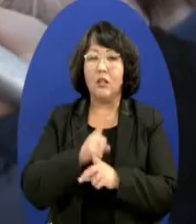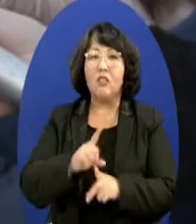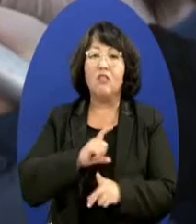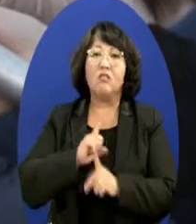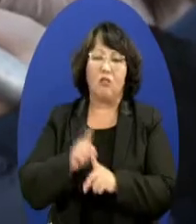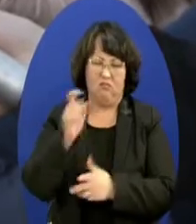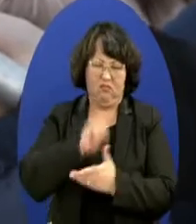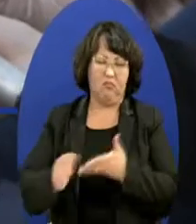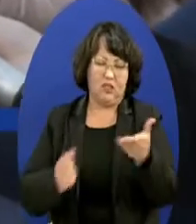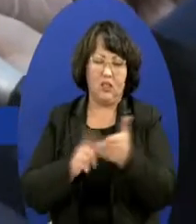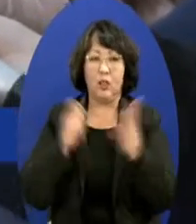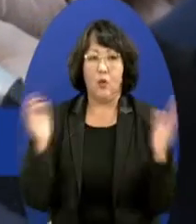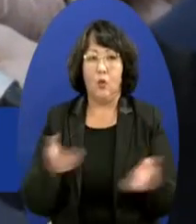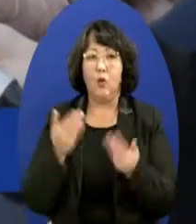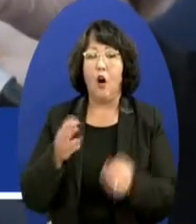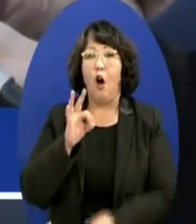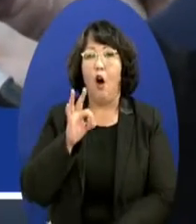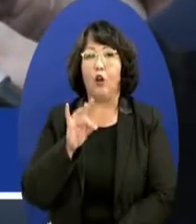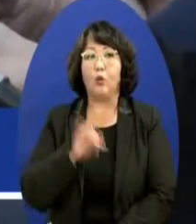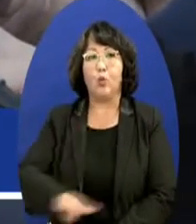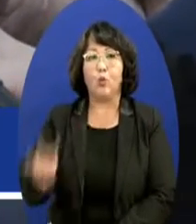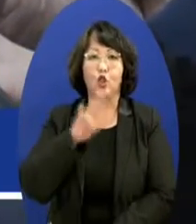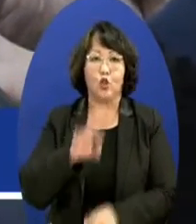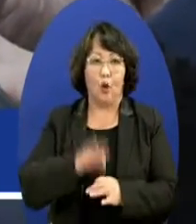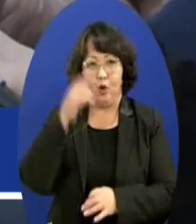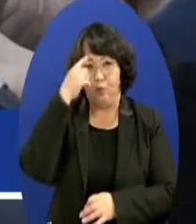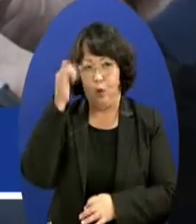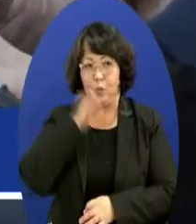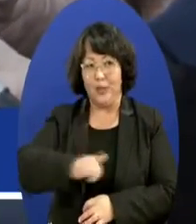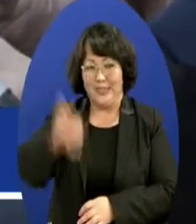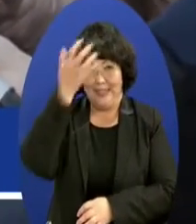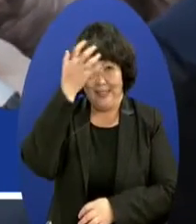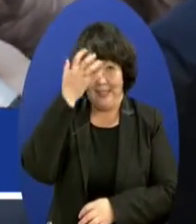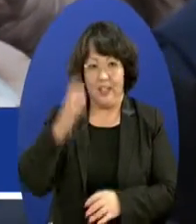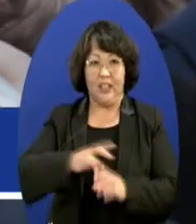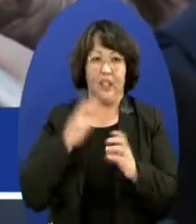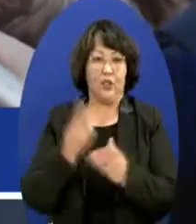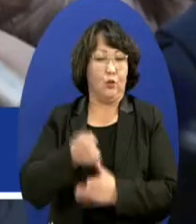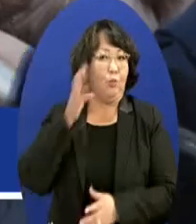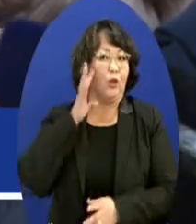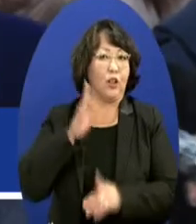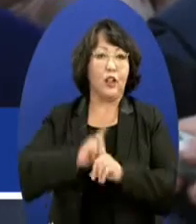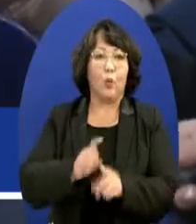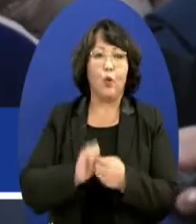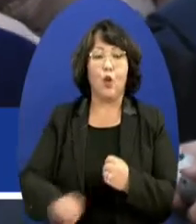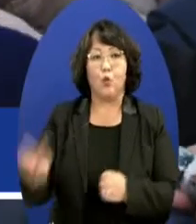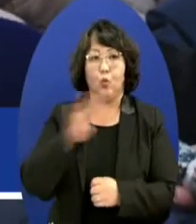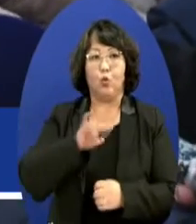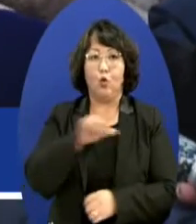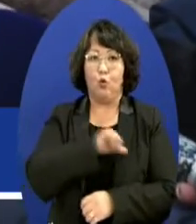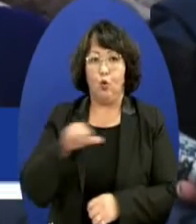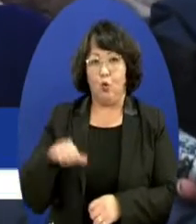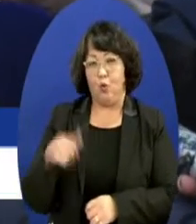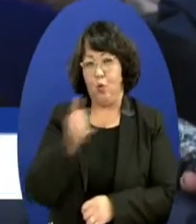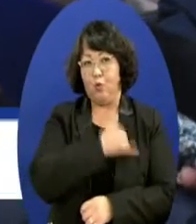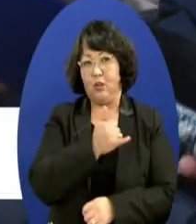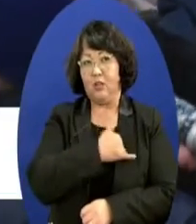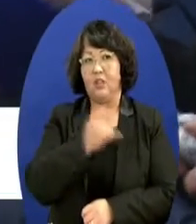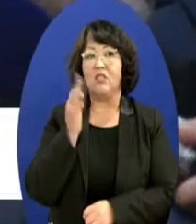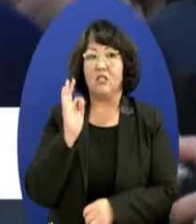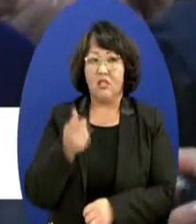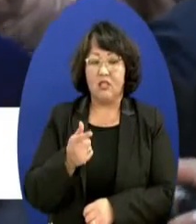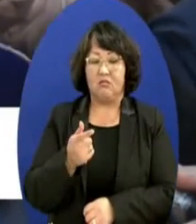Оронтгийн сонгуул бол бас Монгол Улсын засгийн газар нэгдсэн бодлогыг хэрэгжүүлэх нөгөө талаас нутгийн өөрөө удирдах хэсгийг